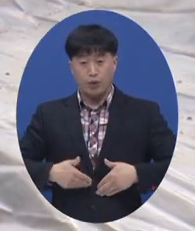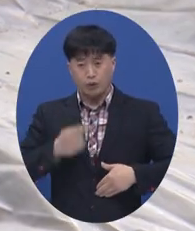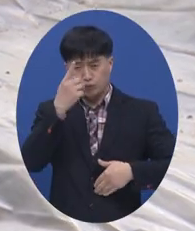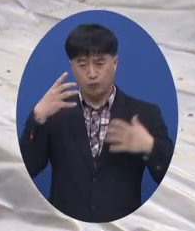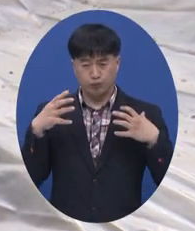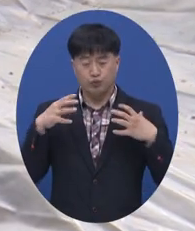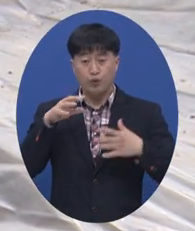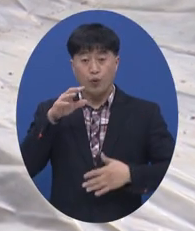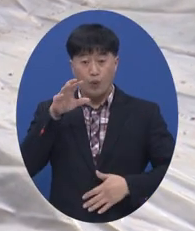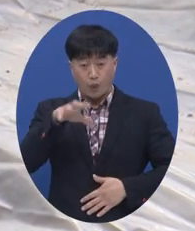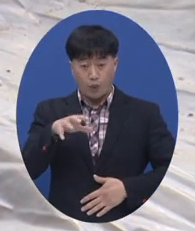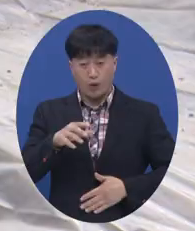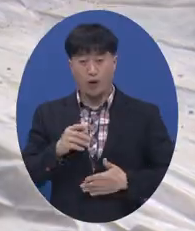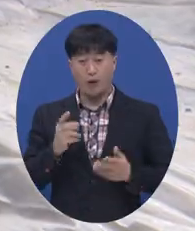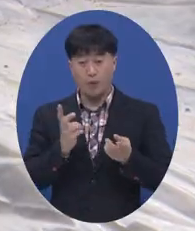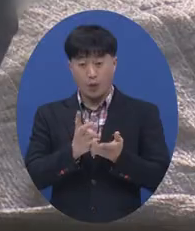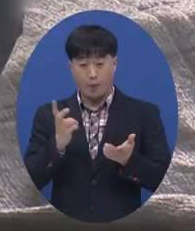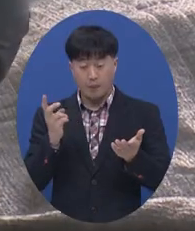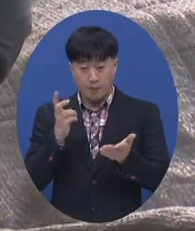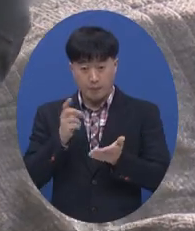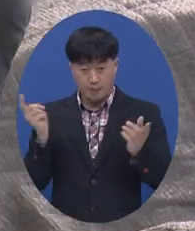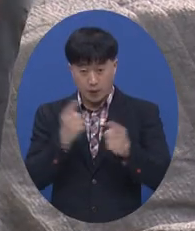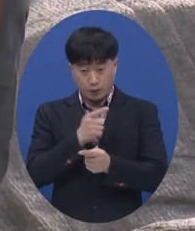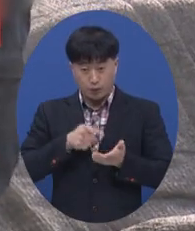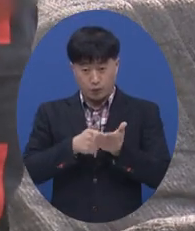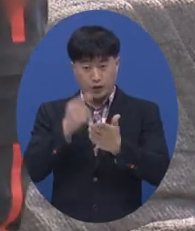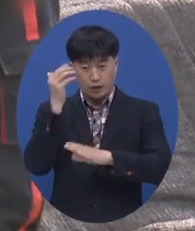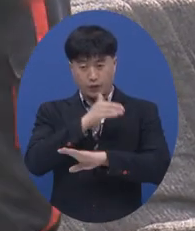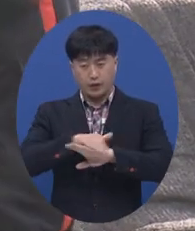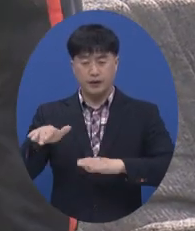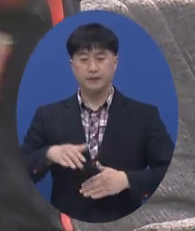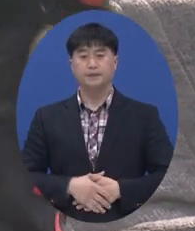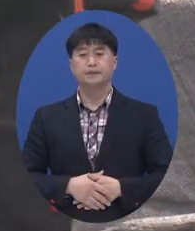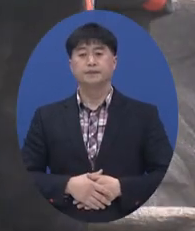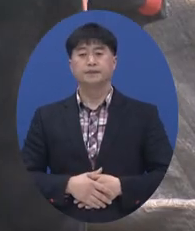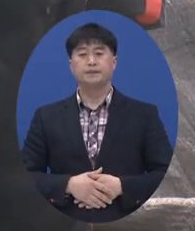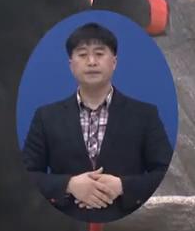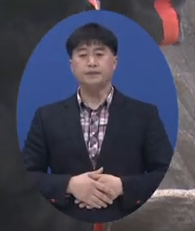제도 개선을 건의할 계획입니다 경주 tv 김태 입니다